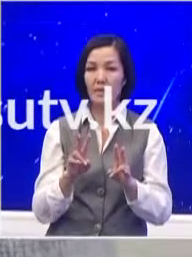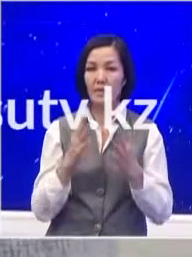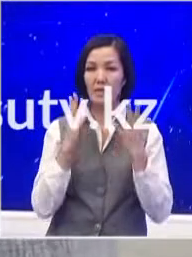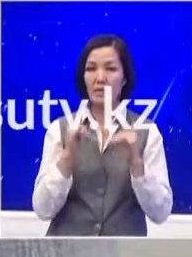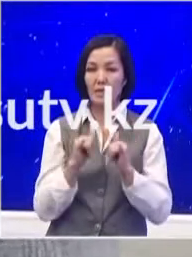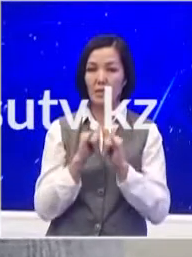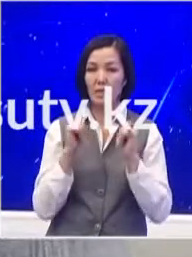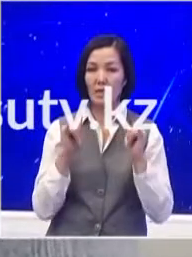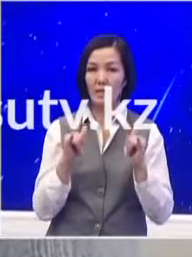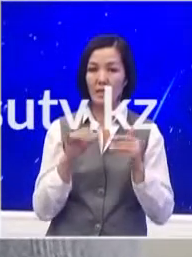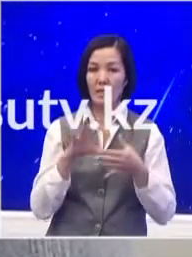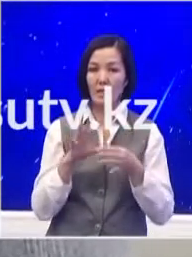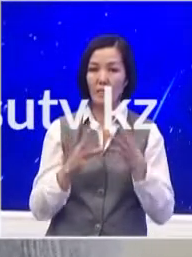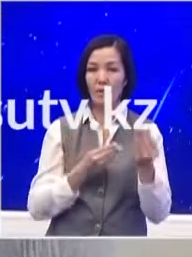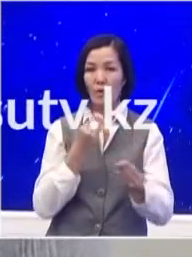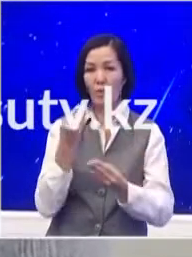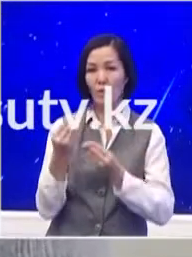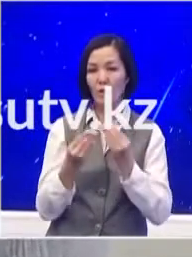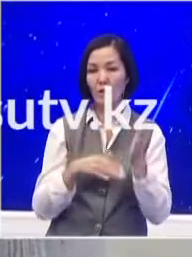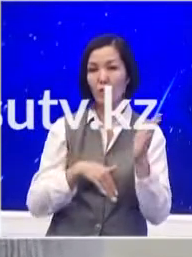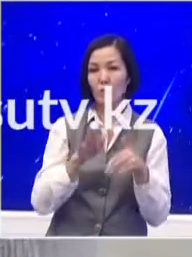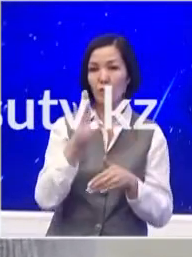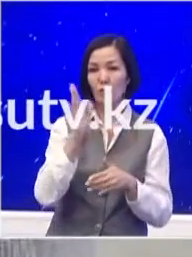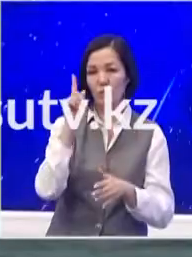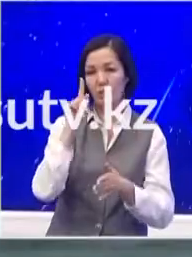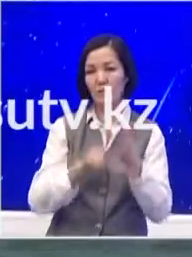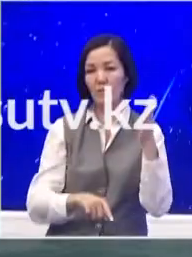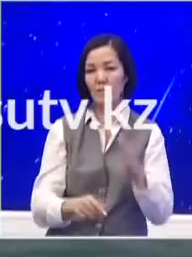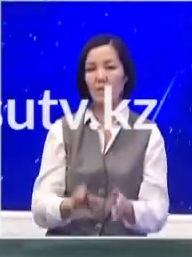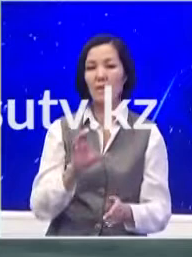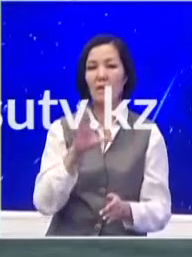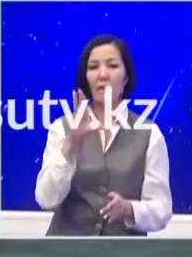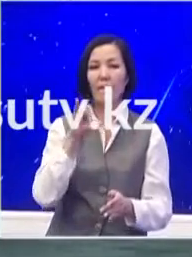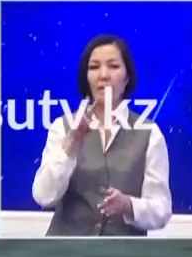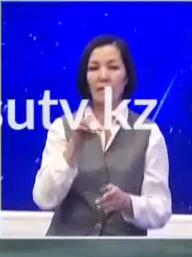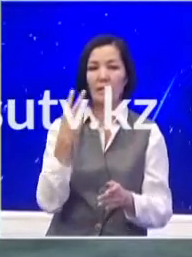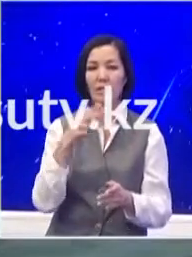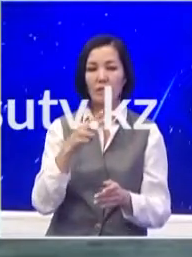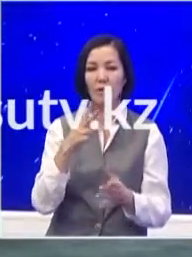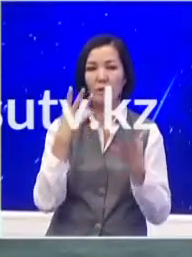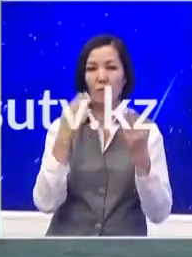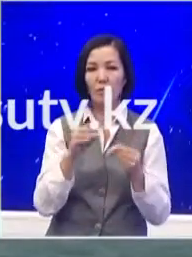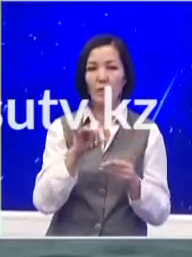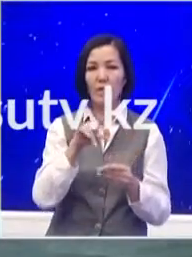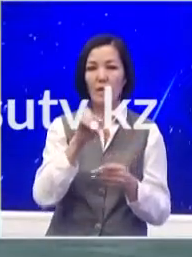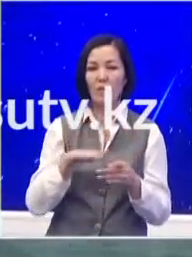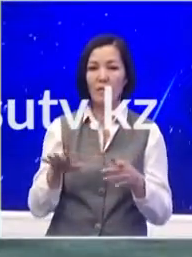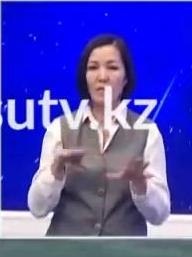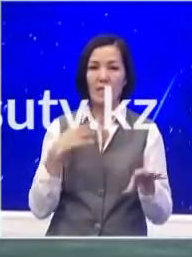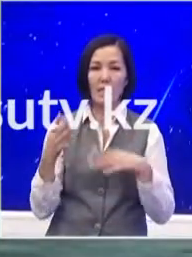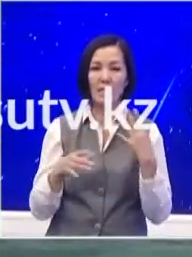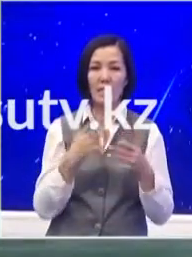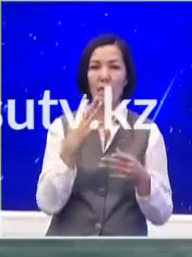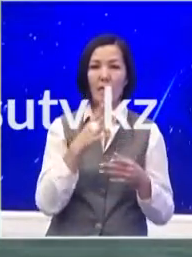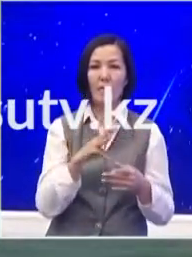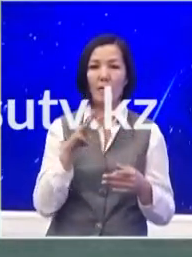сапа жағынан да олимпиадада жақсы көрсеткіштерге ие болады деген ойдамыз. Светлана Усова 20 күндей Іле ауданында дайындалады. Маусымның 5-і